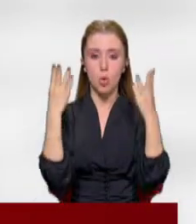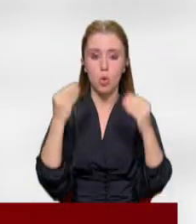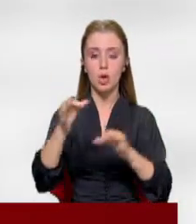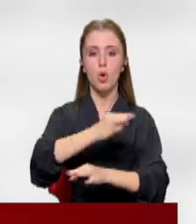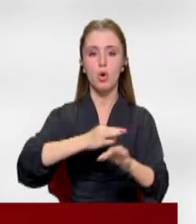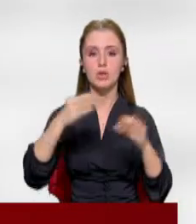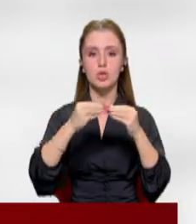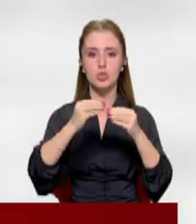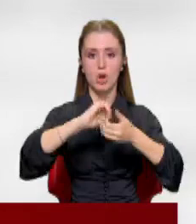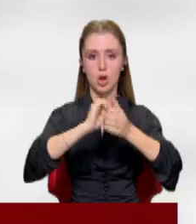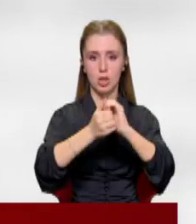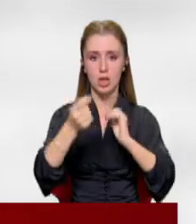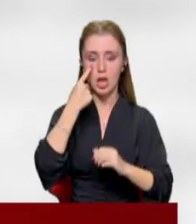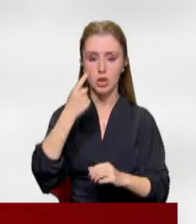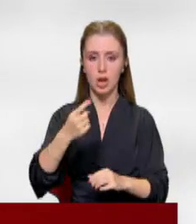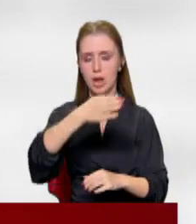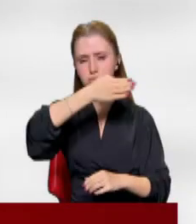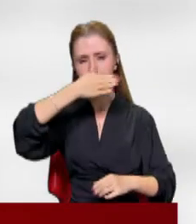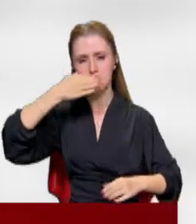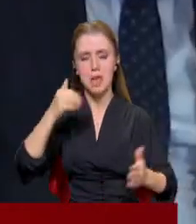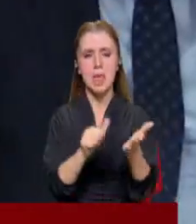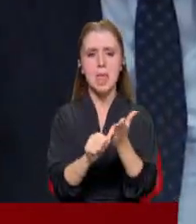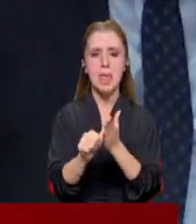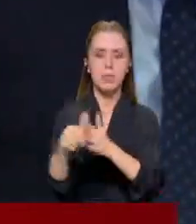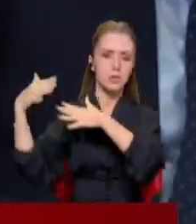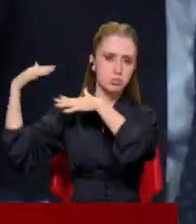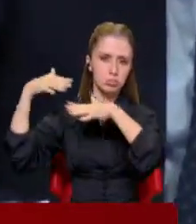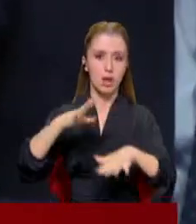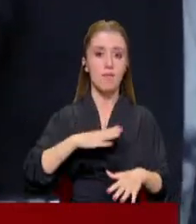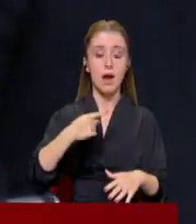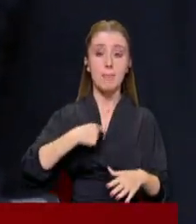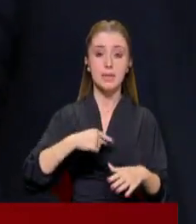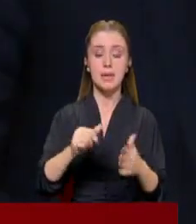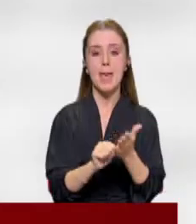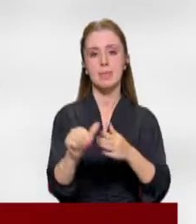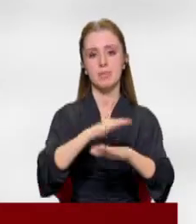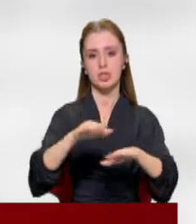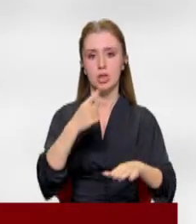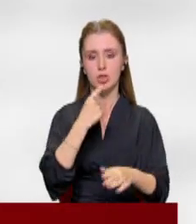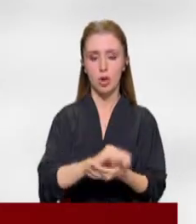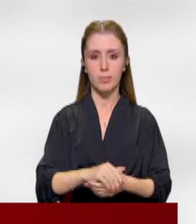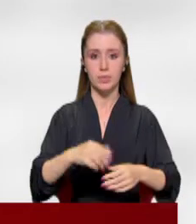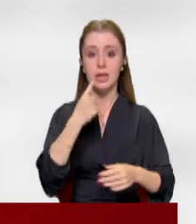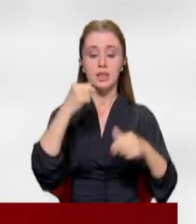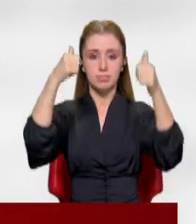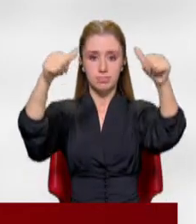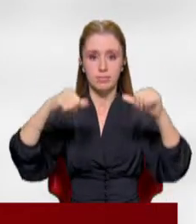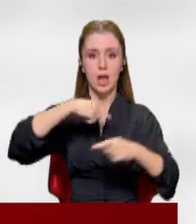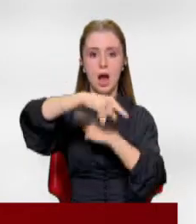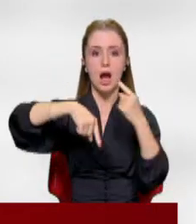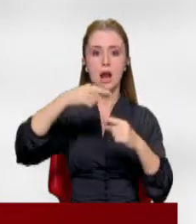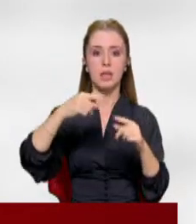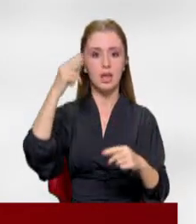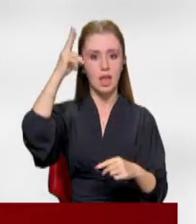organize suç örgütlerinden zehir Tacirler inden temizlemeye kararlıyız sözleriyle duyurdu kırmızı bültenle aranan Güney